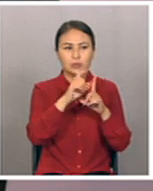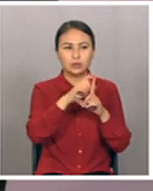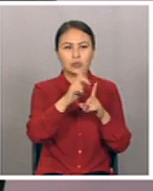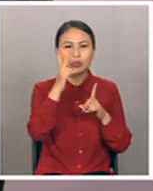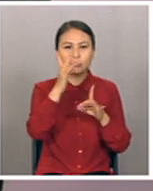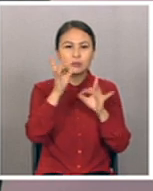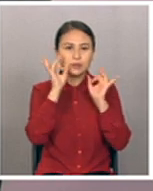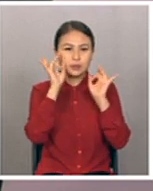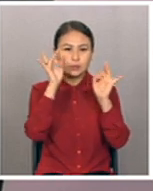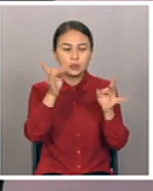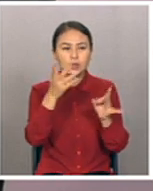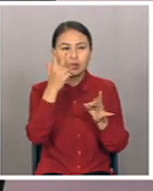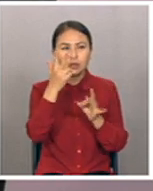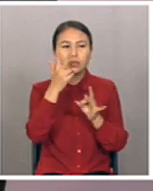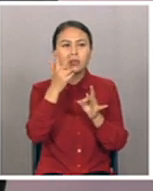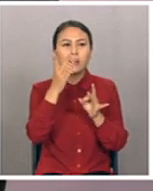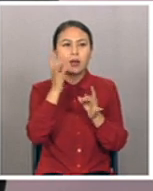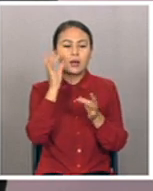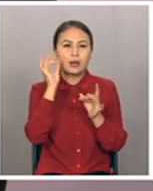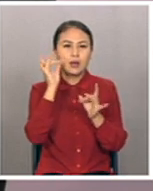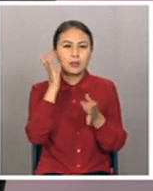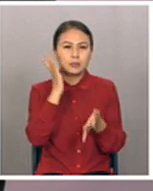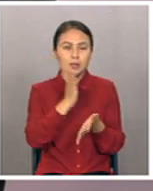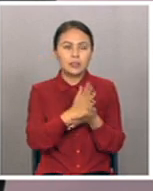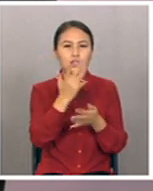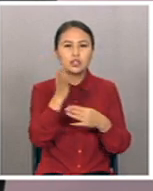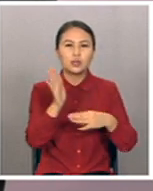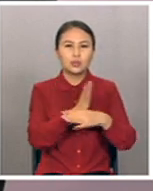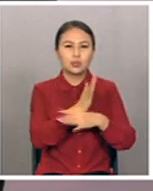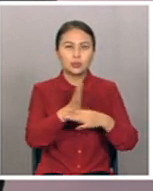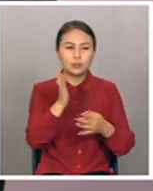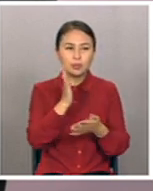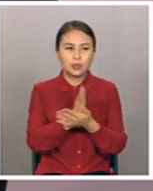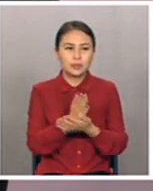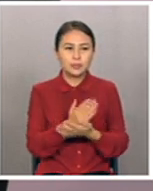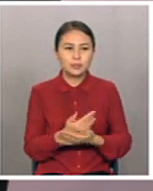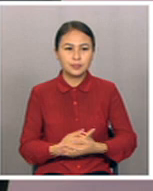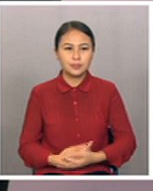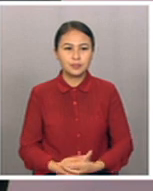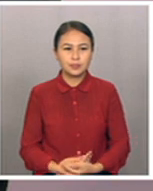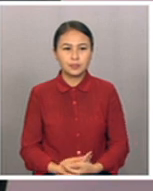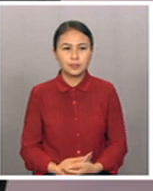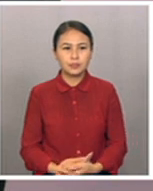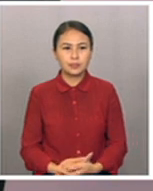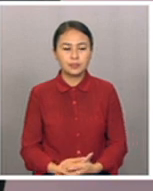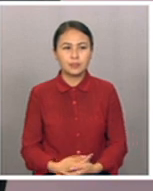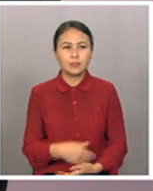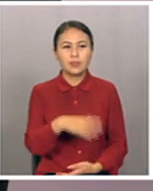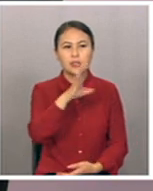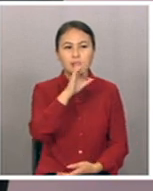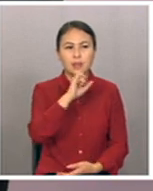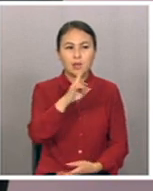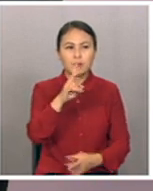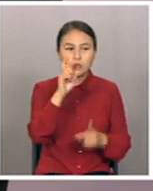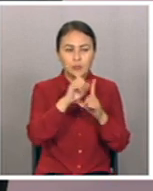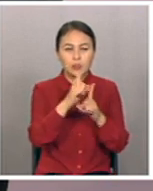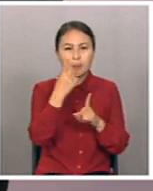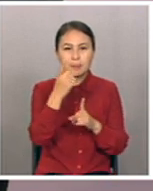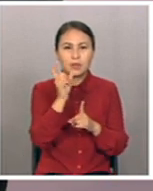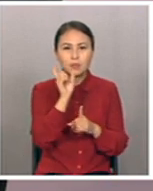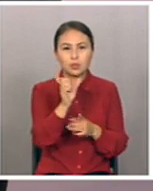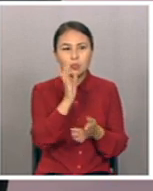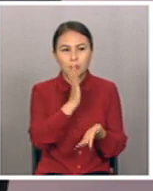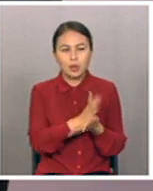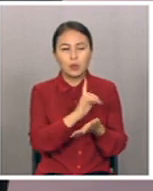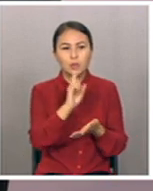дыбыс, үш әріп бар. Неше буын бар? Дұрыс. Сан сөзінде бір буын бар.